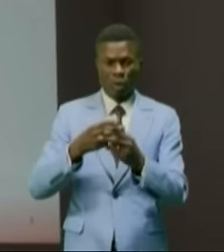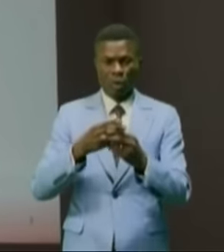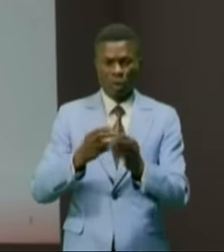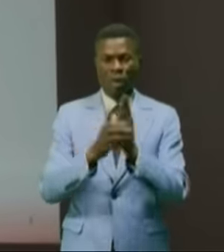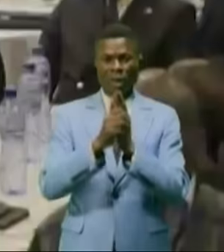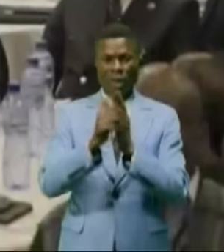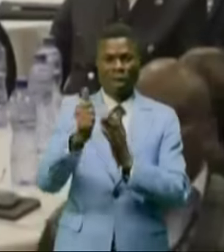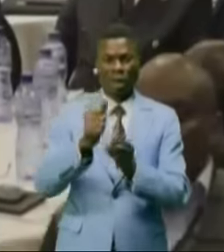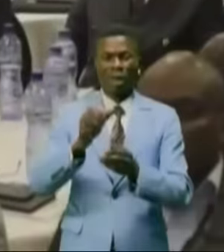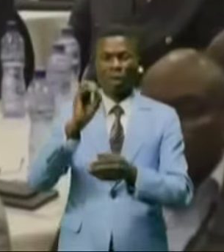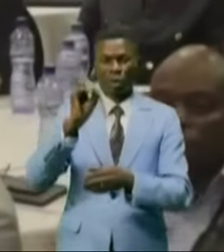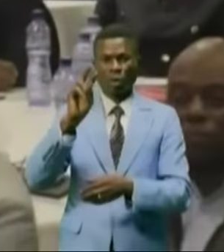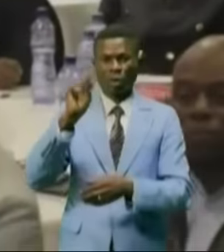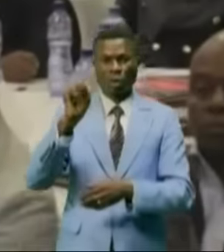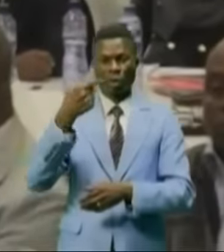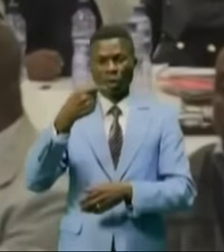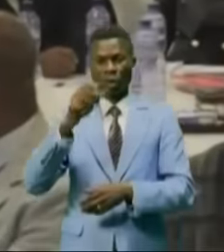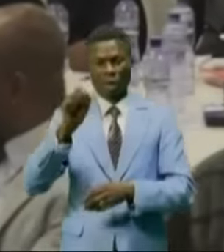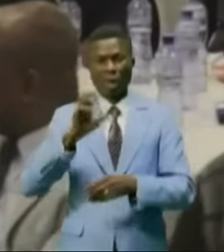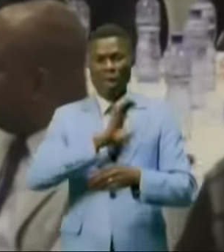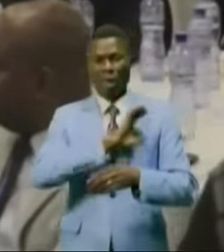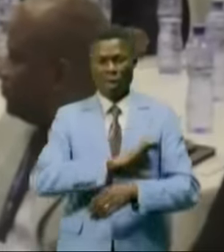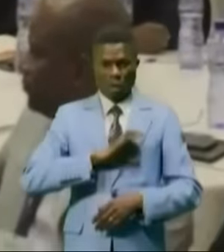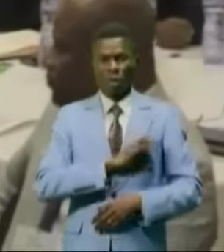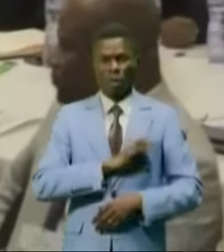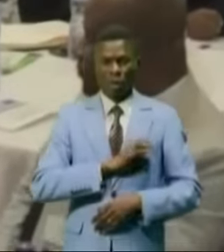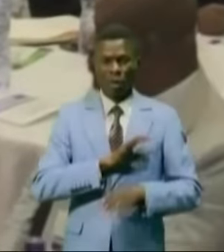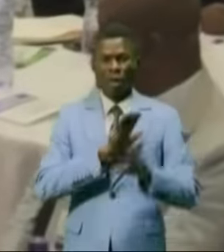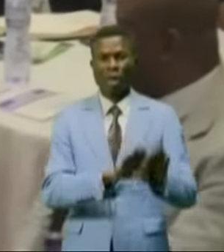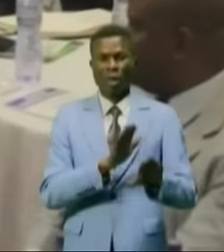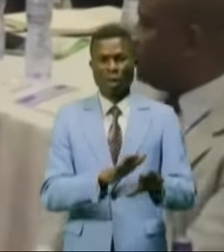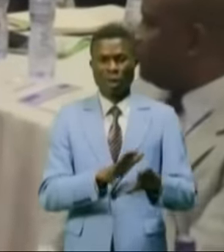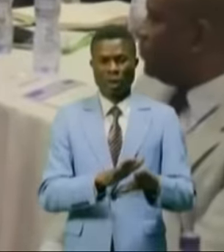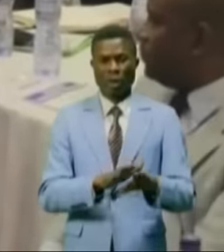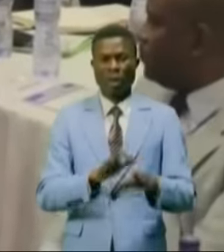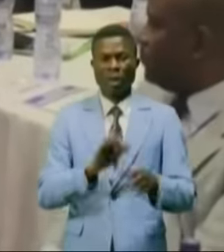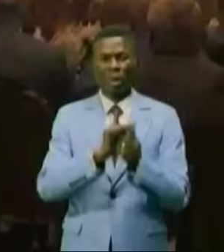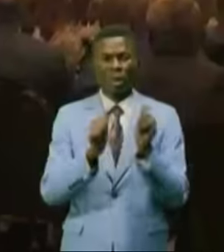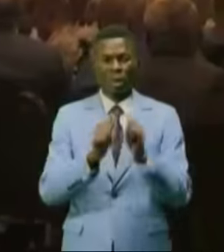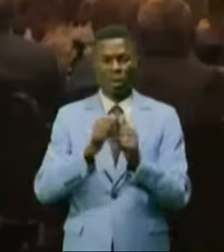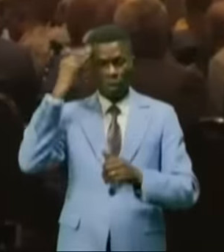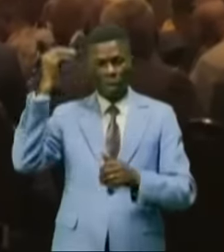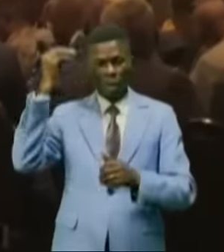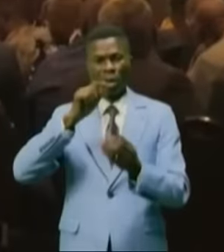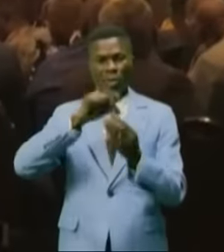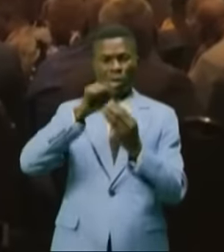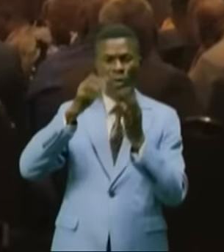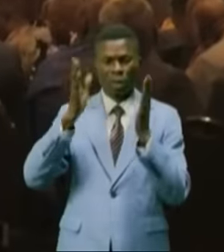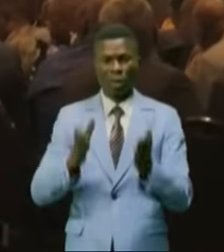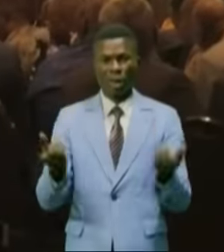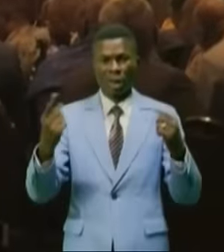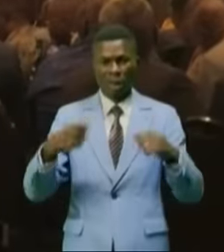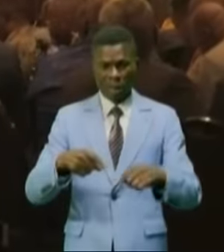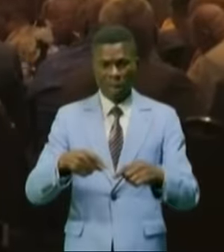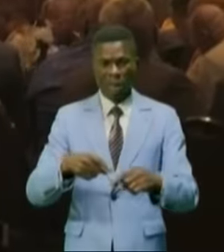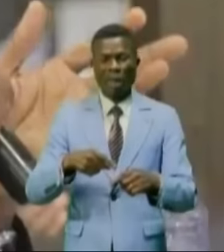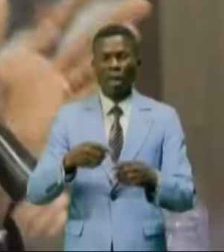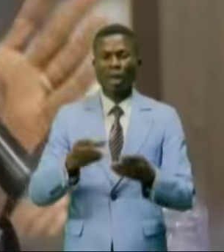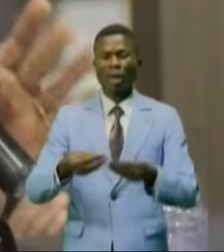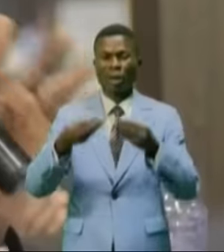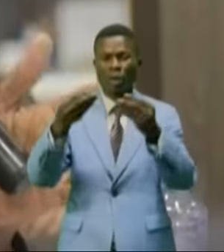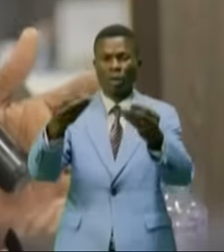de l'ONEC ainsi que le comportement attendu dans le chef de l'expert comptable lorsqu'il est appelé à